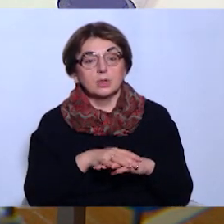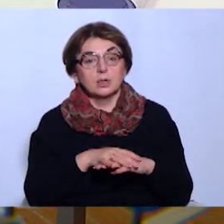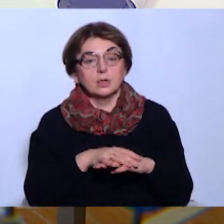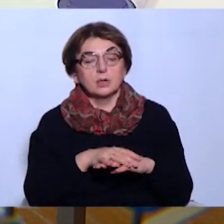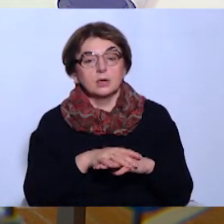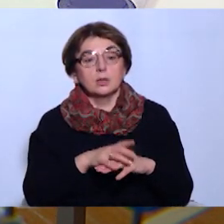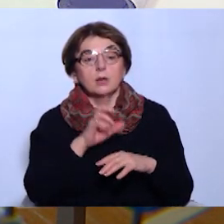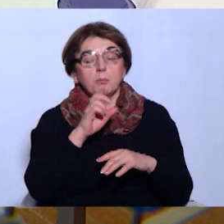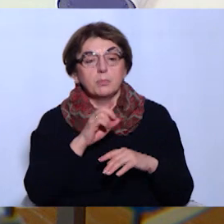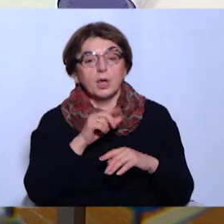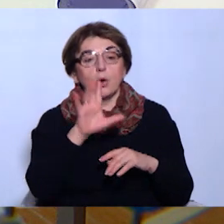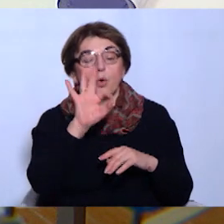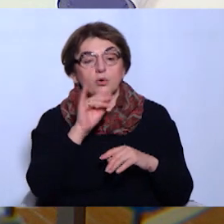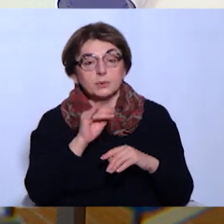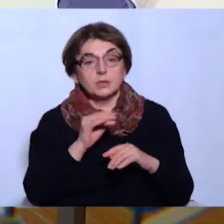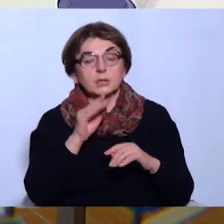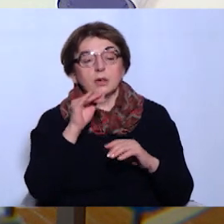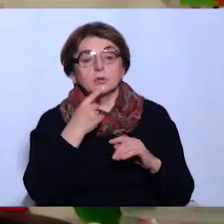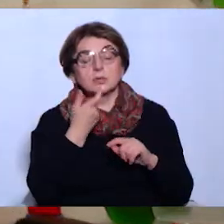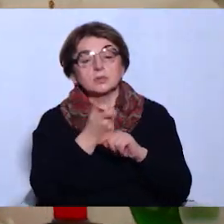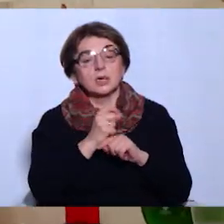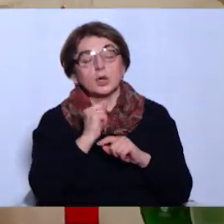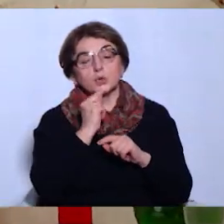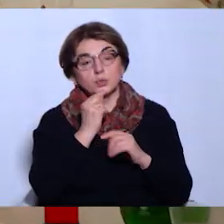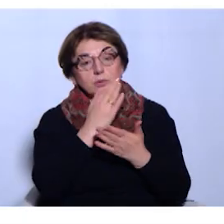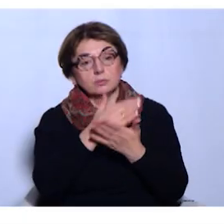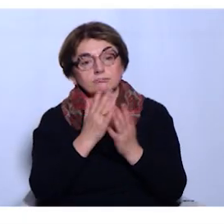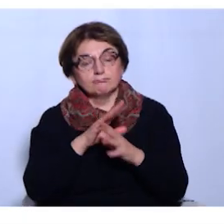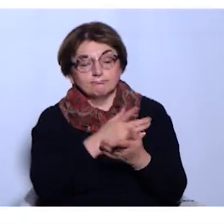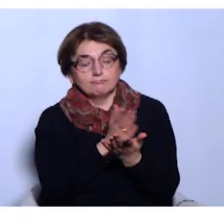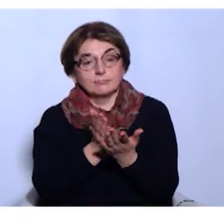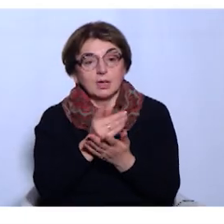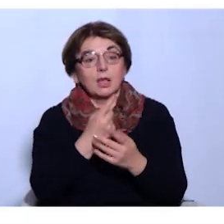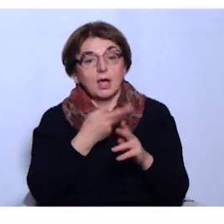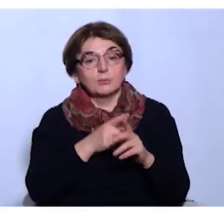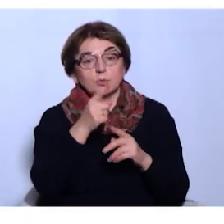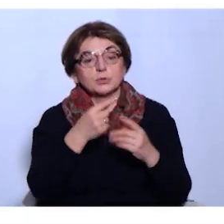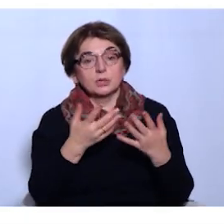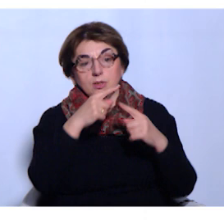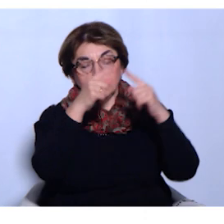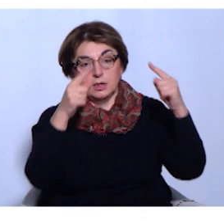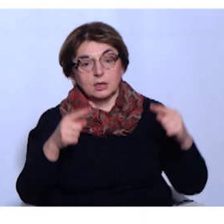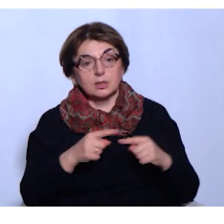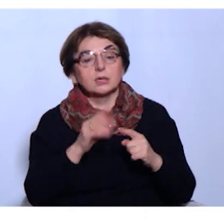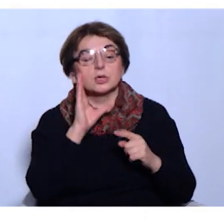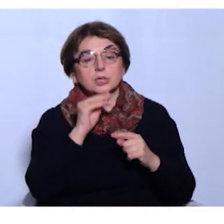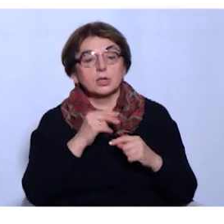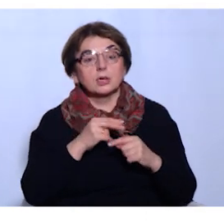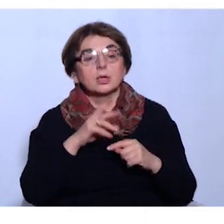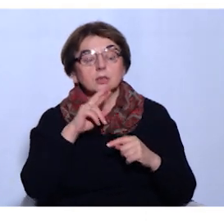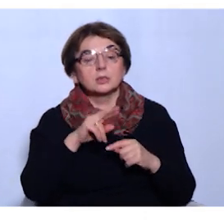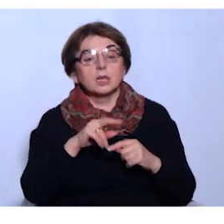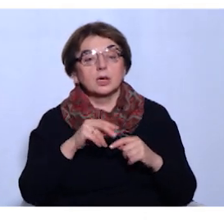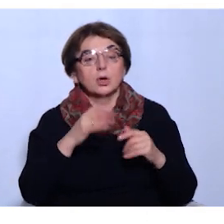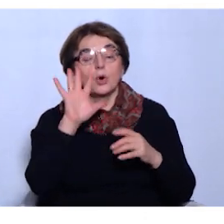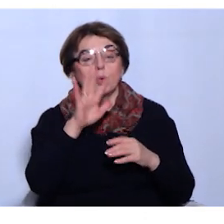ვერ გამოვსახავ, რადგან მას საკმაოდ რთული აღნაგობა აქვს. ამიტომ შენ ეკრანზე შეგიძლია ნახო, რომ დეორბიტალს შეესაბამება 5